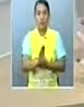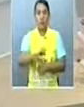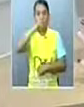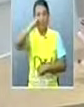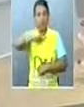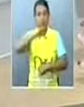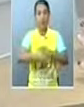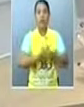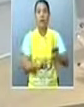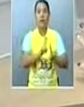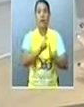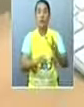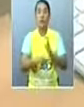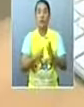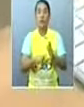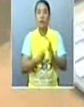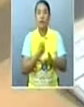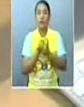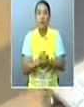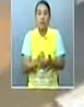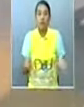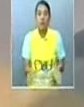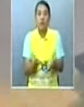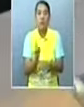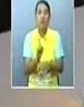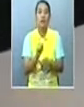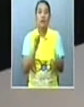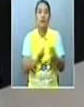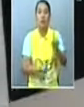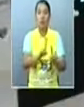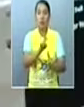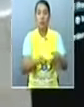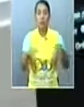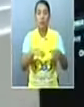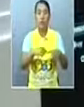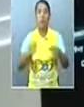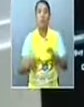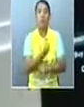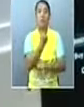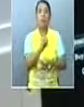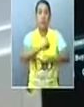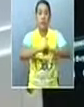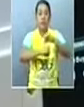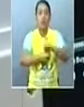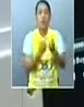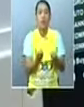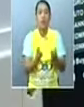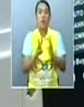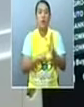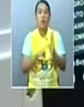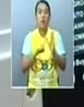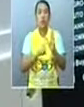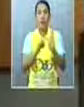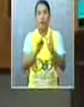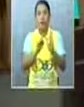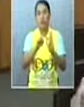คะปัจจัยที่น่าจะเป็นปัจจัยผลักดันนั่นก็คือทิศทางของหุ้นในกลุ่มรับเหมาก่อสร้างและกลุ่มวัสดุก่อสร้างค่ะหลังจาก